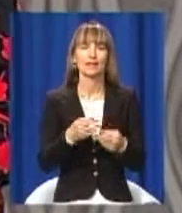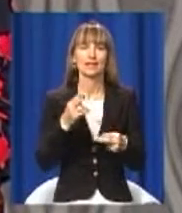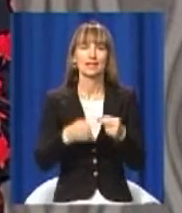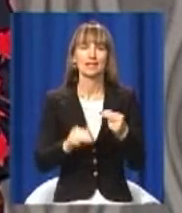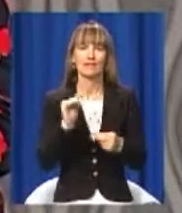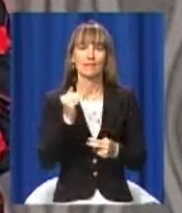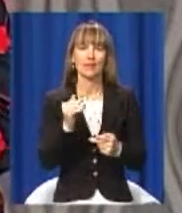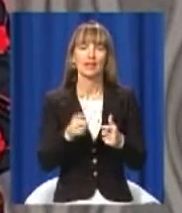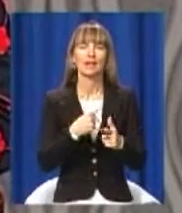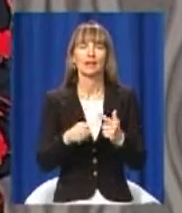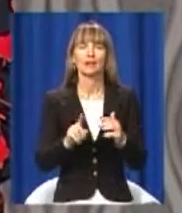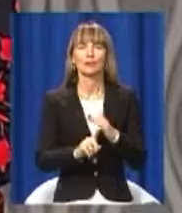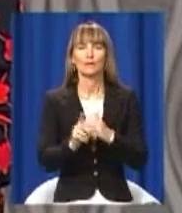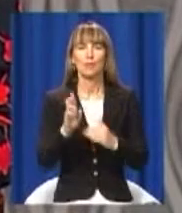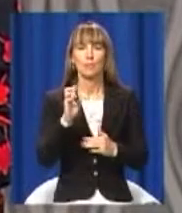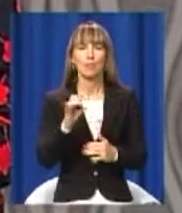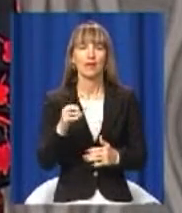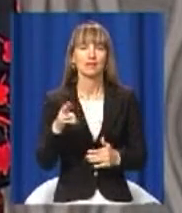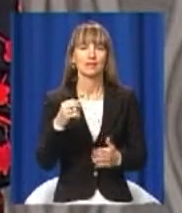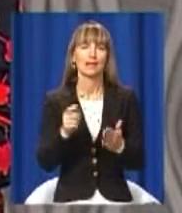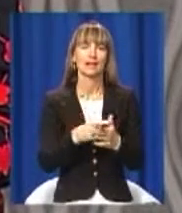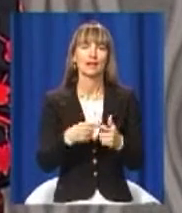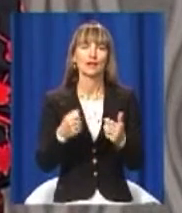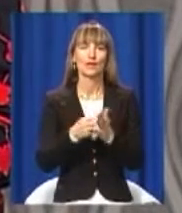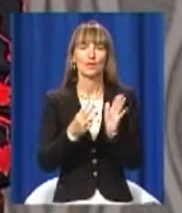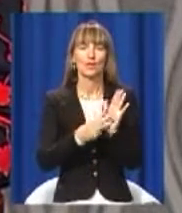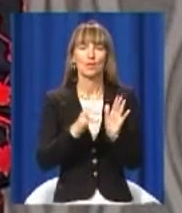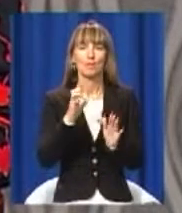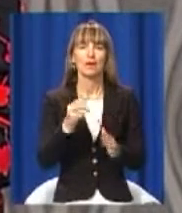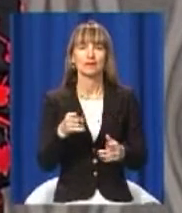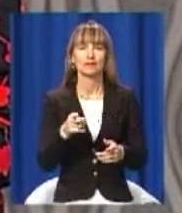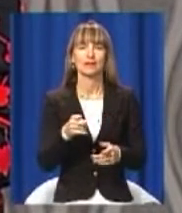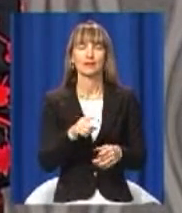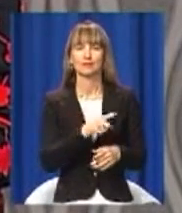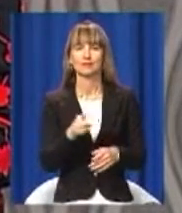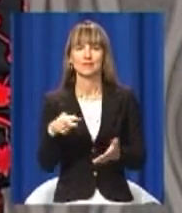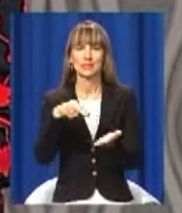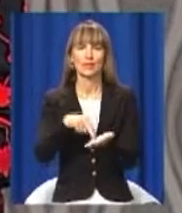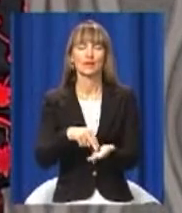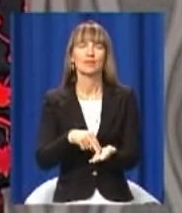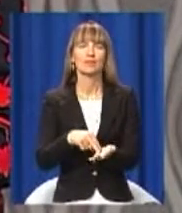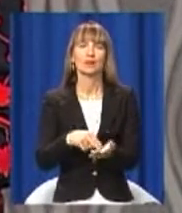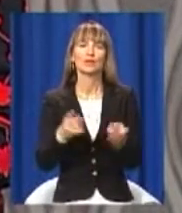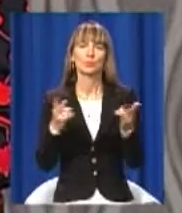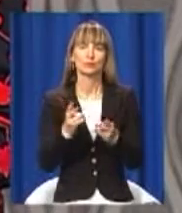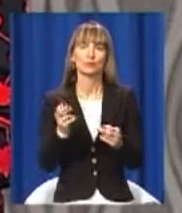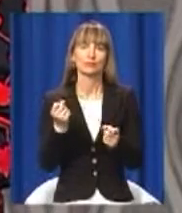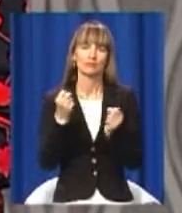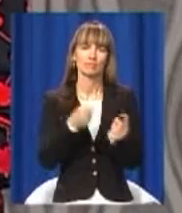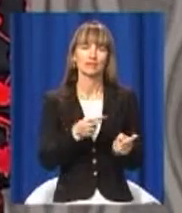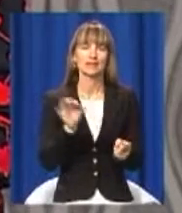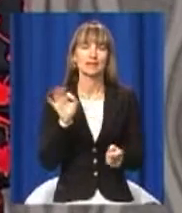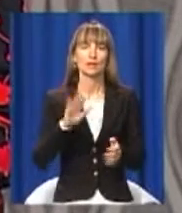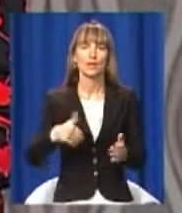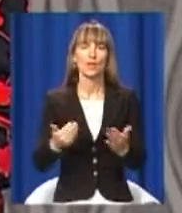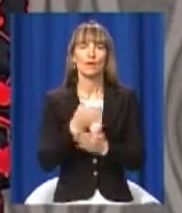або навіть на початку березня, або навіть взагалі до 8 березня тягнуть цю ялинку. Як ти вважаєш, чи слід викидати ялинку одразу після Нового